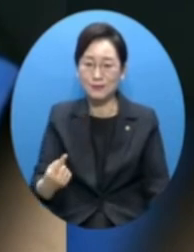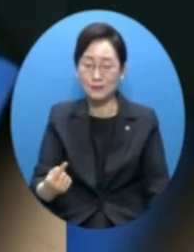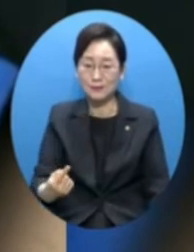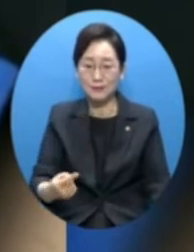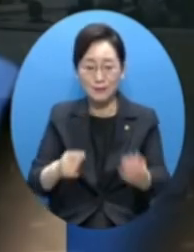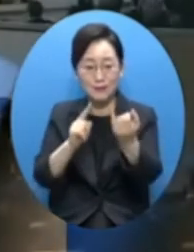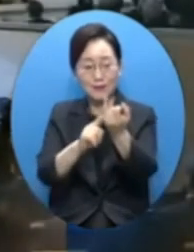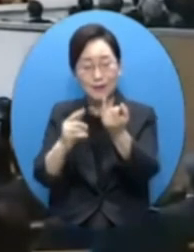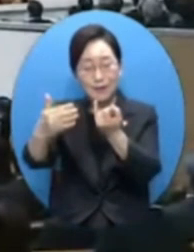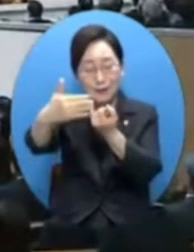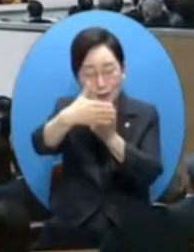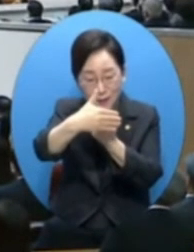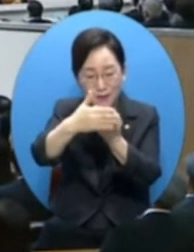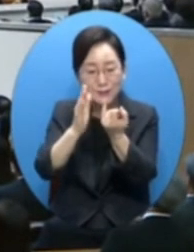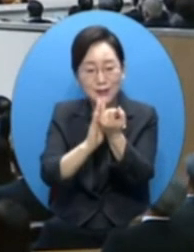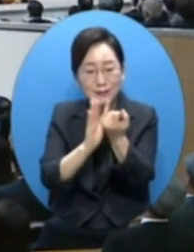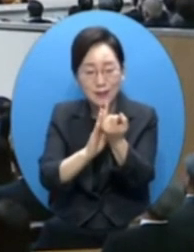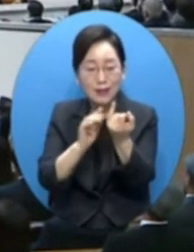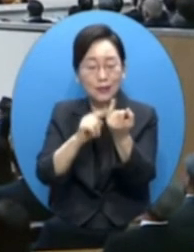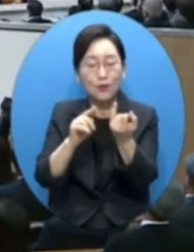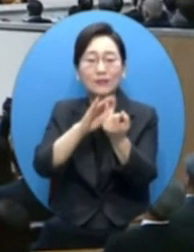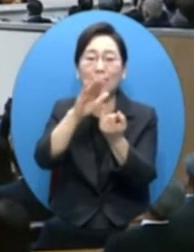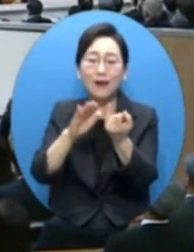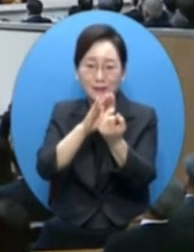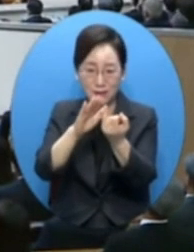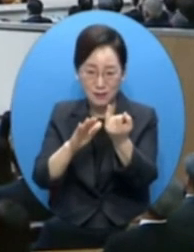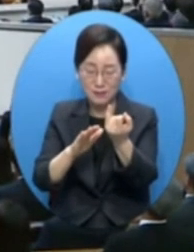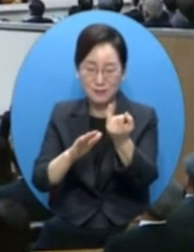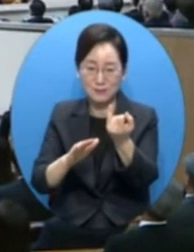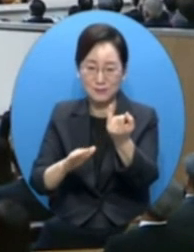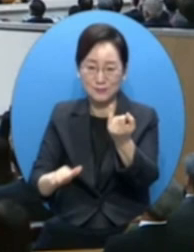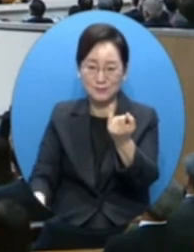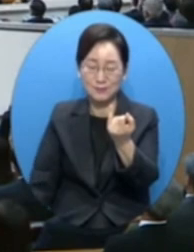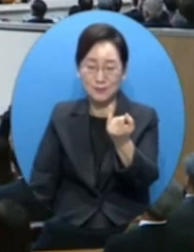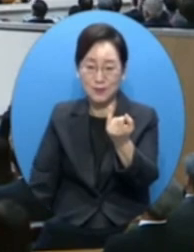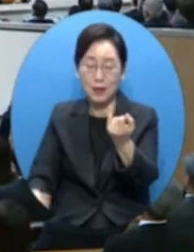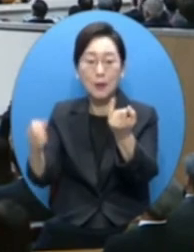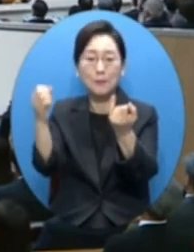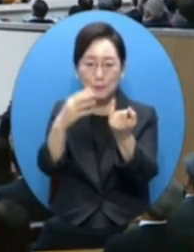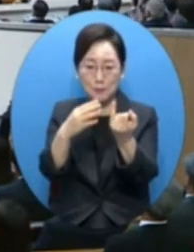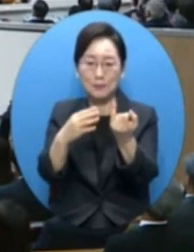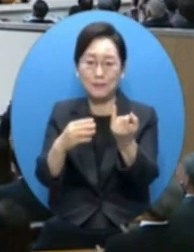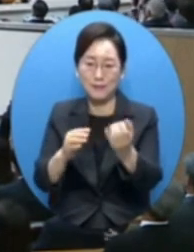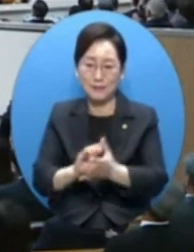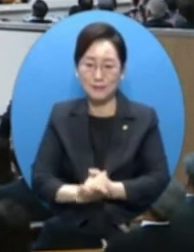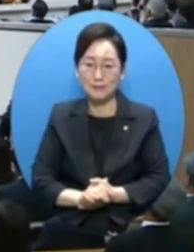다이를 꼭 안아주시면서 다이야 내가 너를 사랑한다 그 말씀하셨다고 합니다.